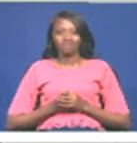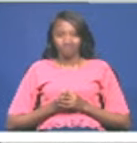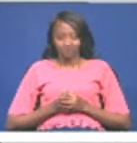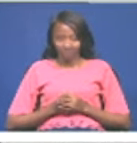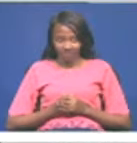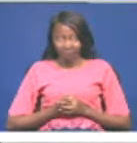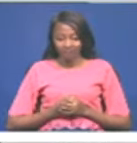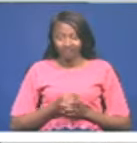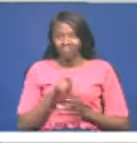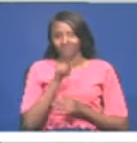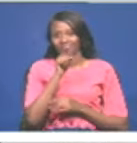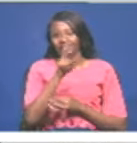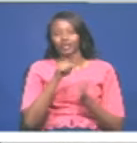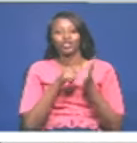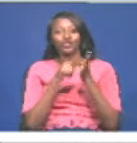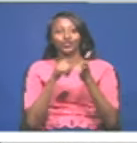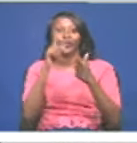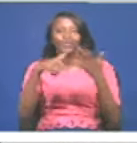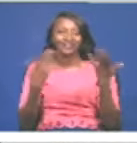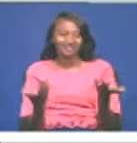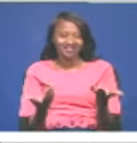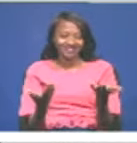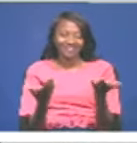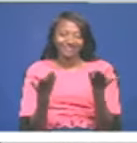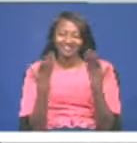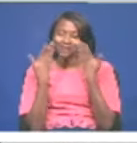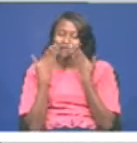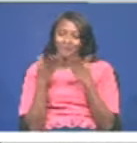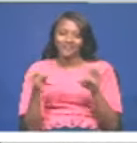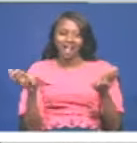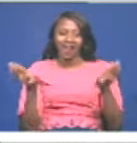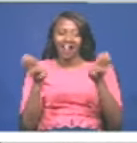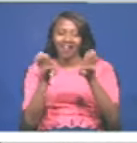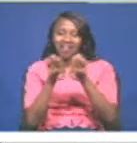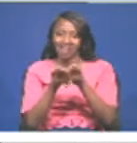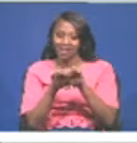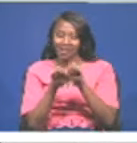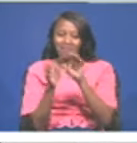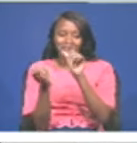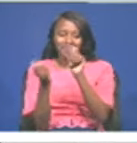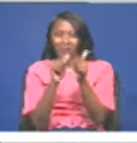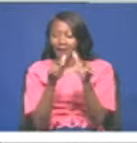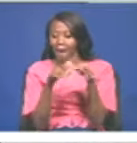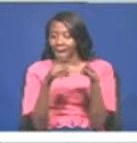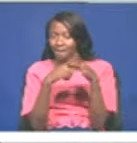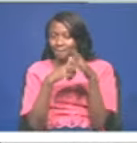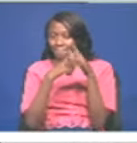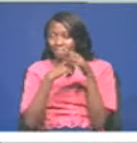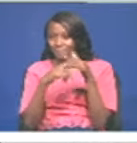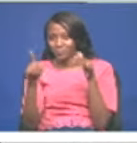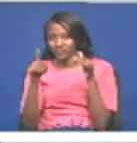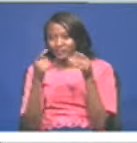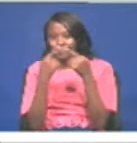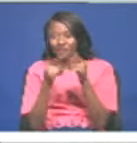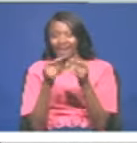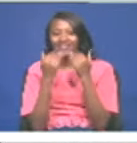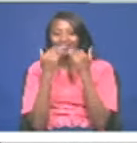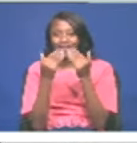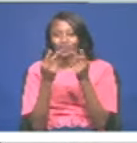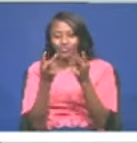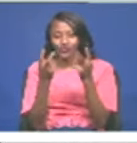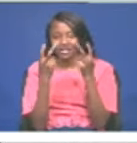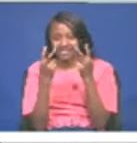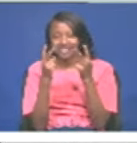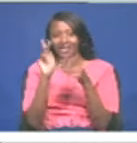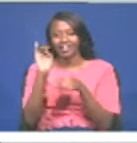Kitambulisho hicho kinaashiria kwamba ni wakati wa mie kufungasha vivyo vyangu na kungatuka studio. Ni shukrani kwa kutizama. Mimi naitwa Timothy Kipnusu Sukandra,